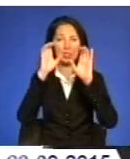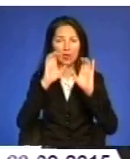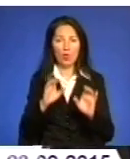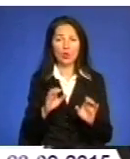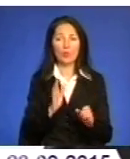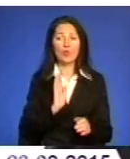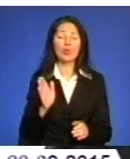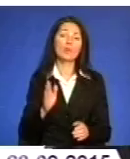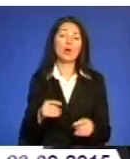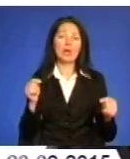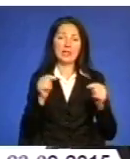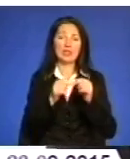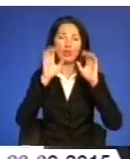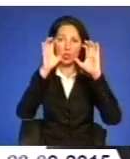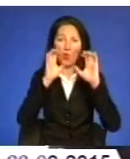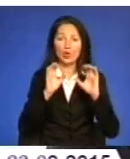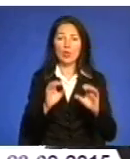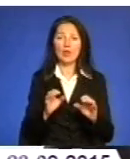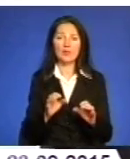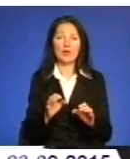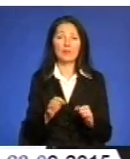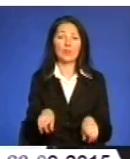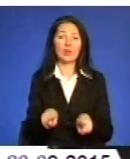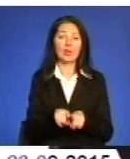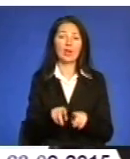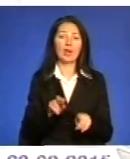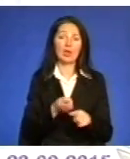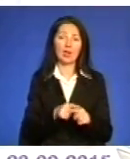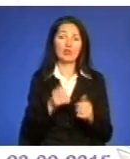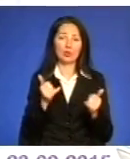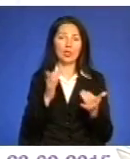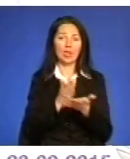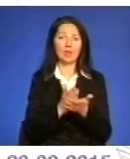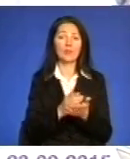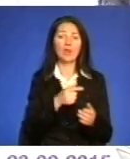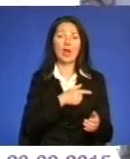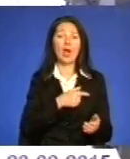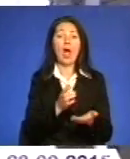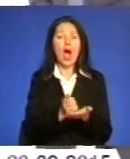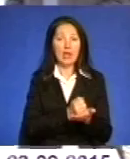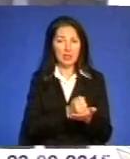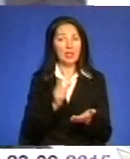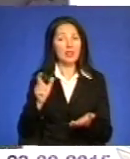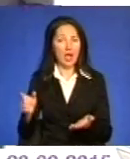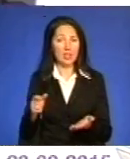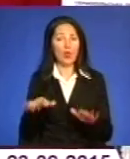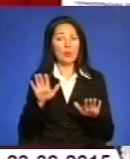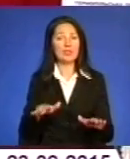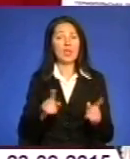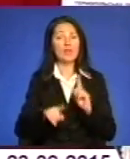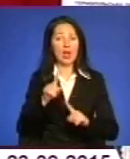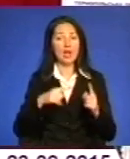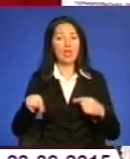йти згідно чинного законодавства, таке, яке сьогодні є. Кандидатів у місцеві ради в обласному осередку